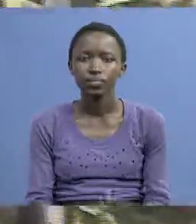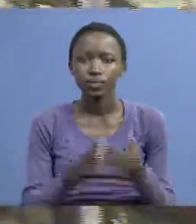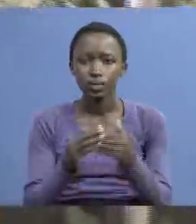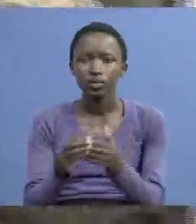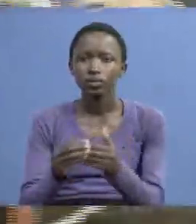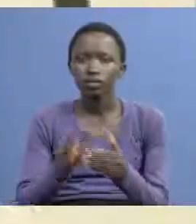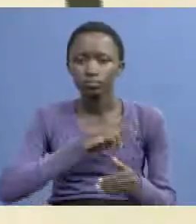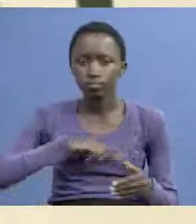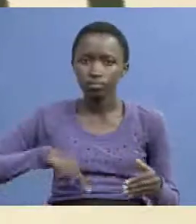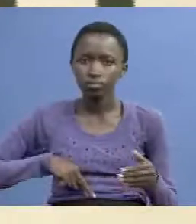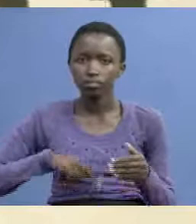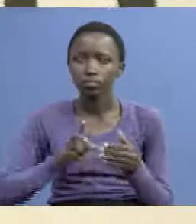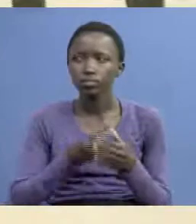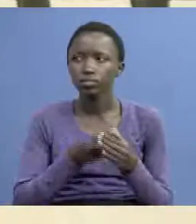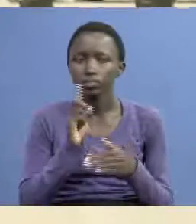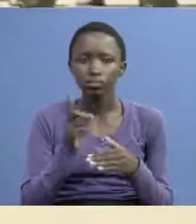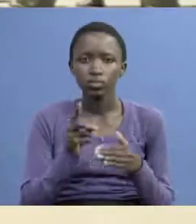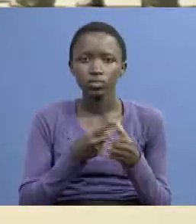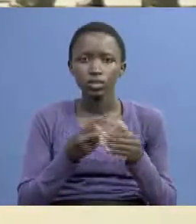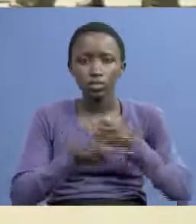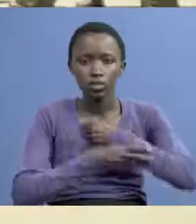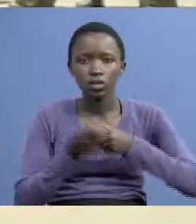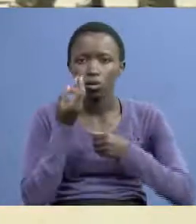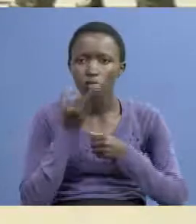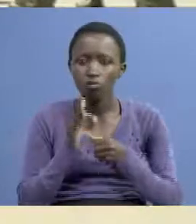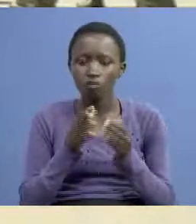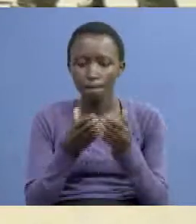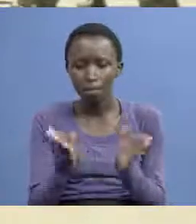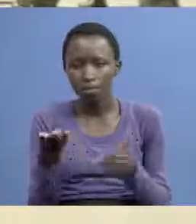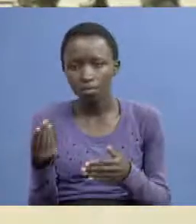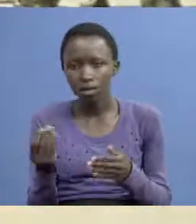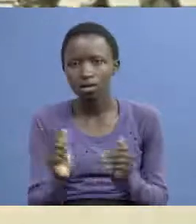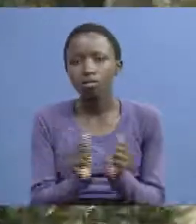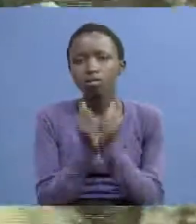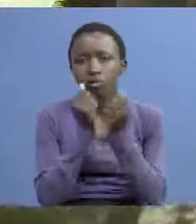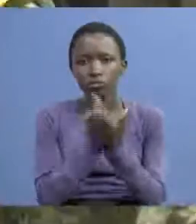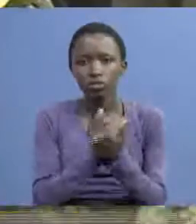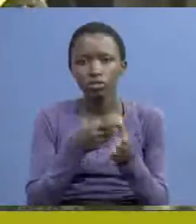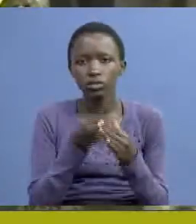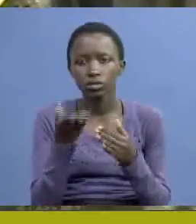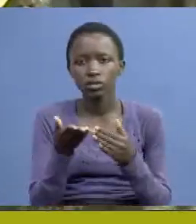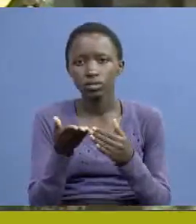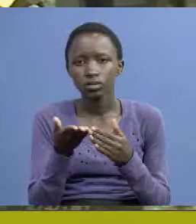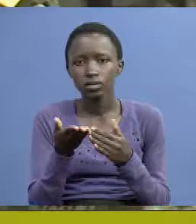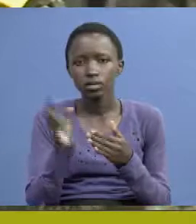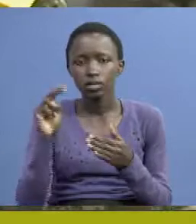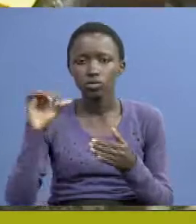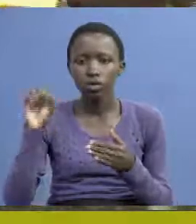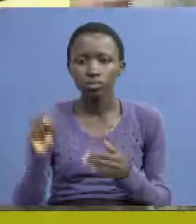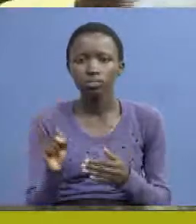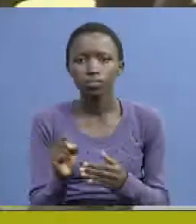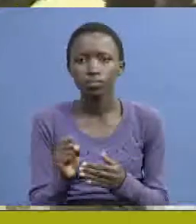Viongozi wa kidini na kisiasa wamekashifu vikali wizi wa pesa za umma uliotekelezwa na maafisa wa huduma ya vijana kwa taifa